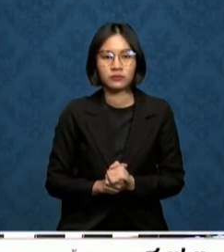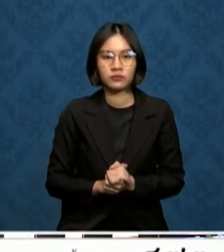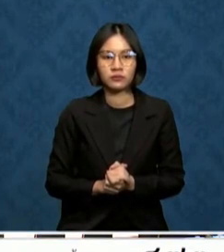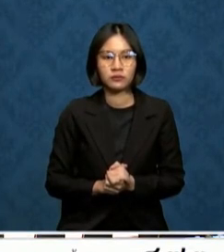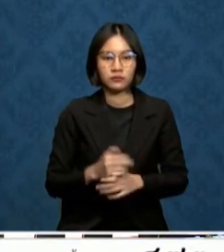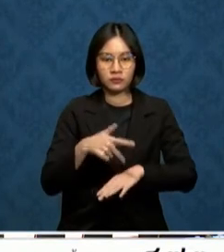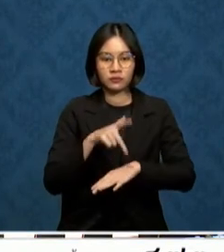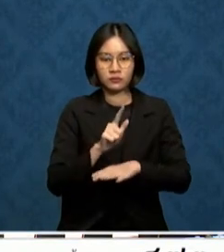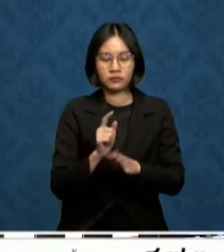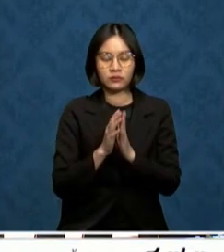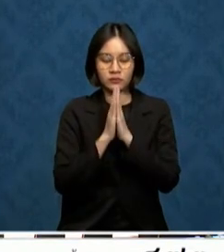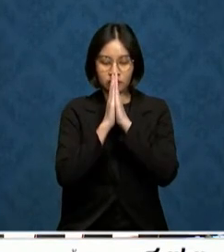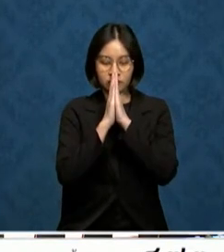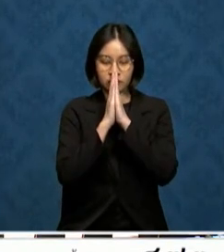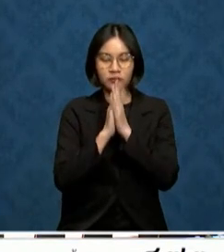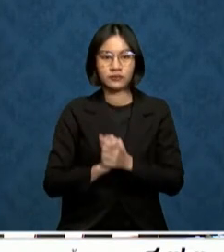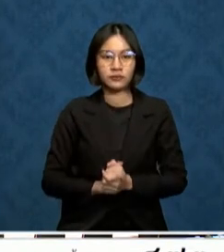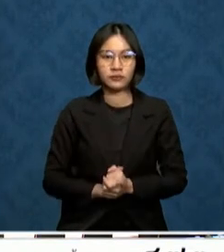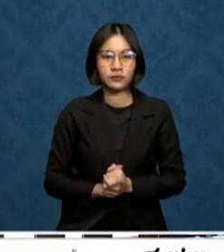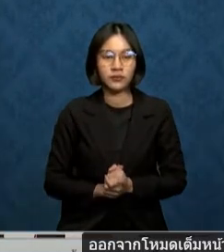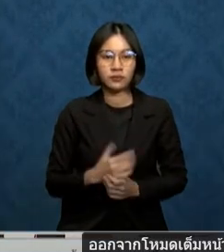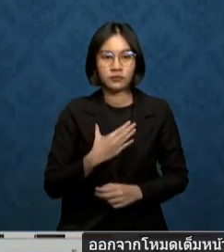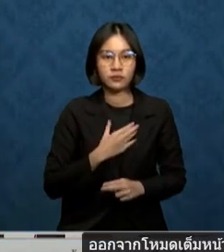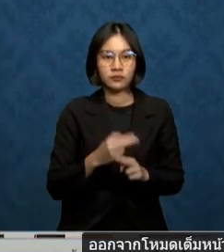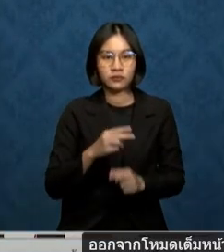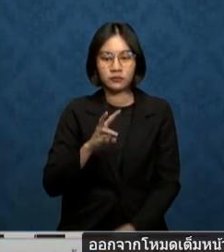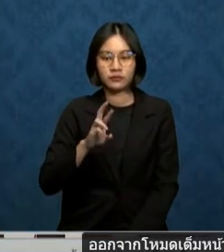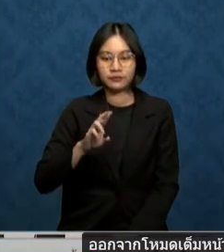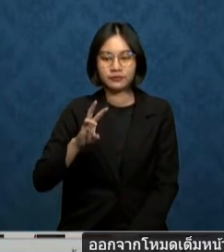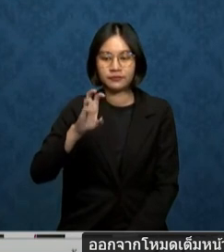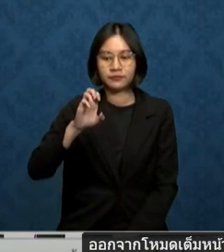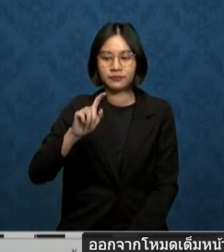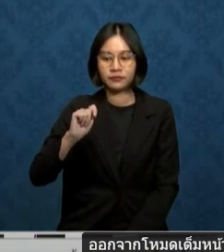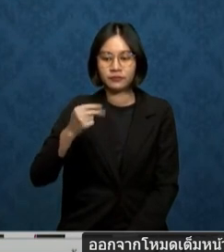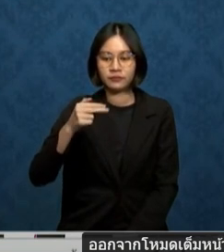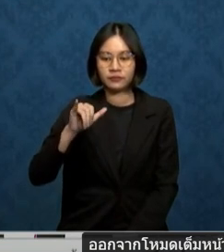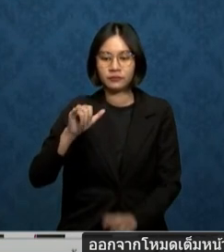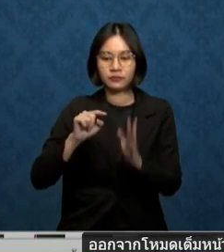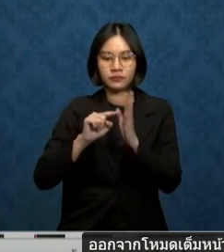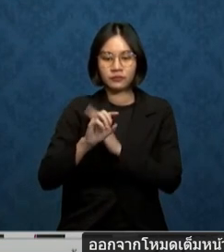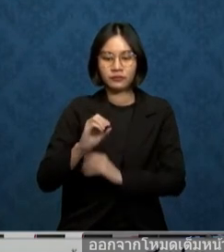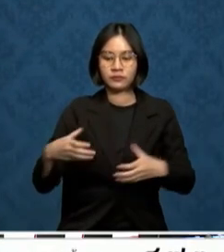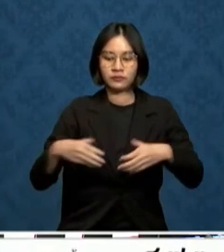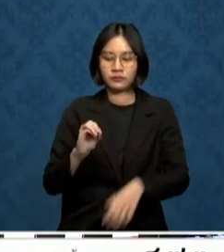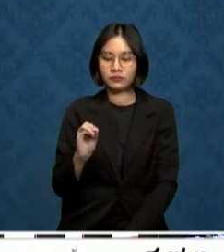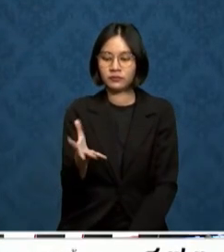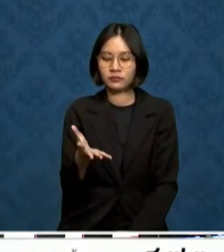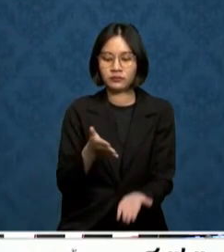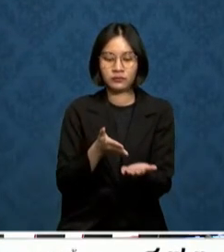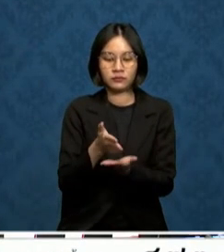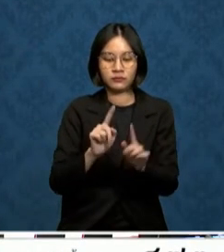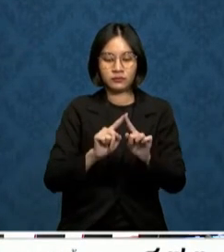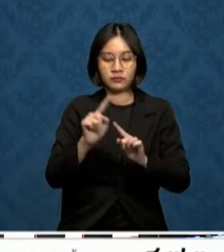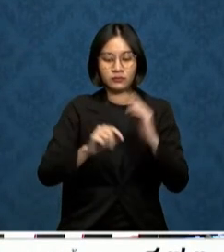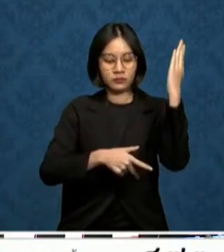ครับท่านประธานที่เคารพครับผมวรวิทย์บารูประชาชาติเขต1ปัตตานีครับ